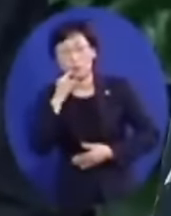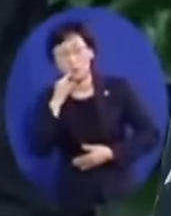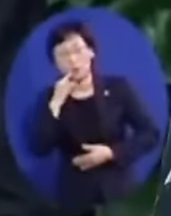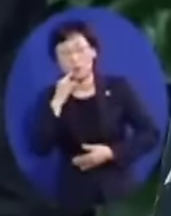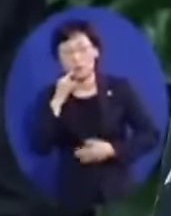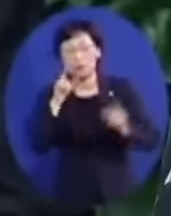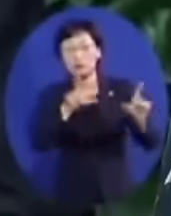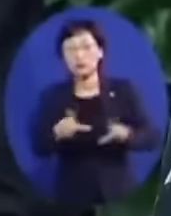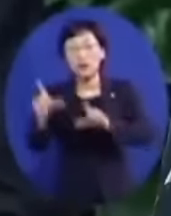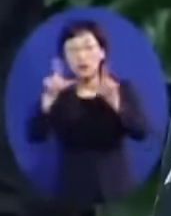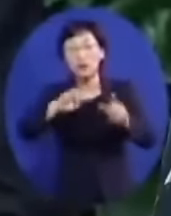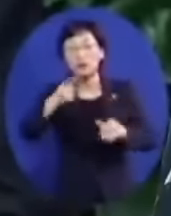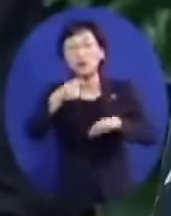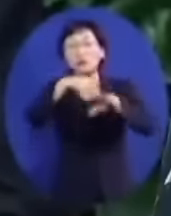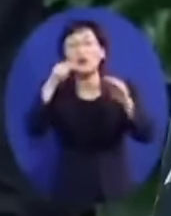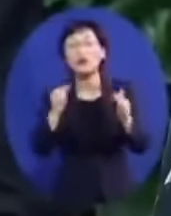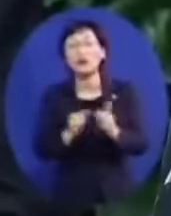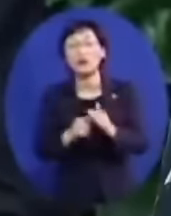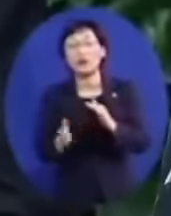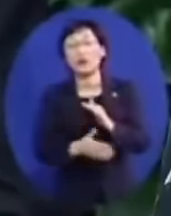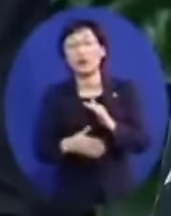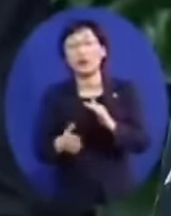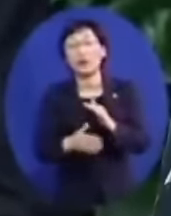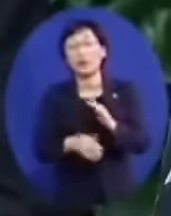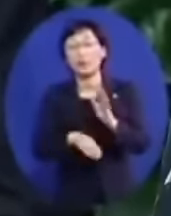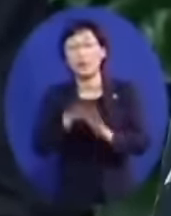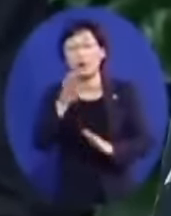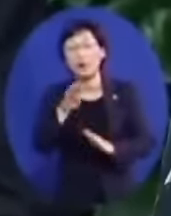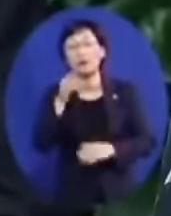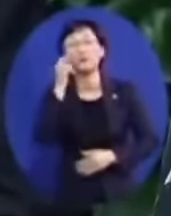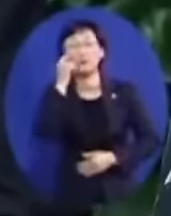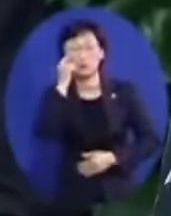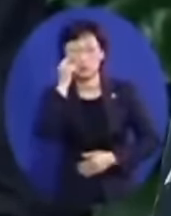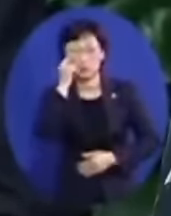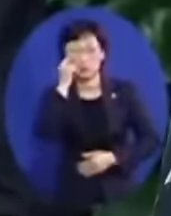누려도 마음의 텅 빈 공간은 채워지지가 않습니다.